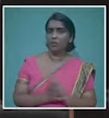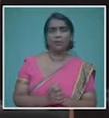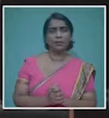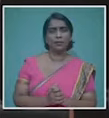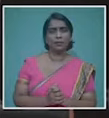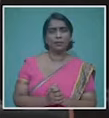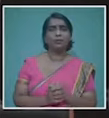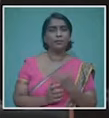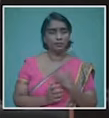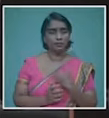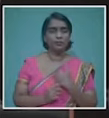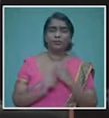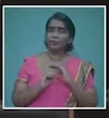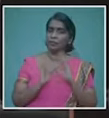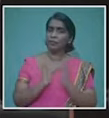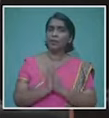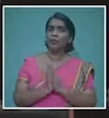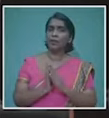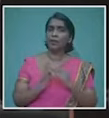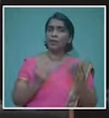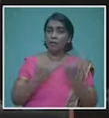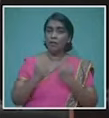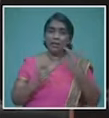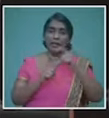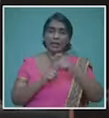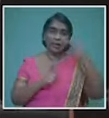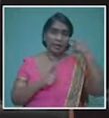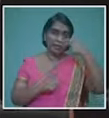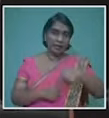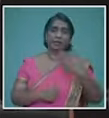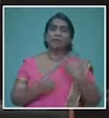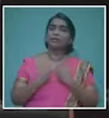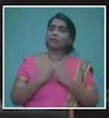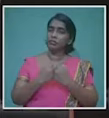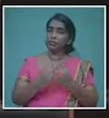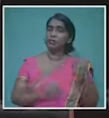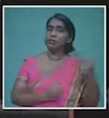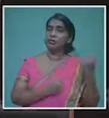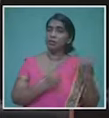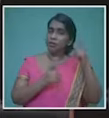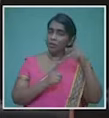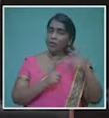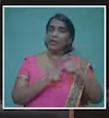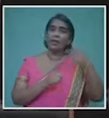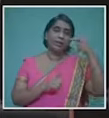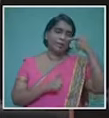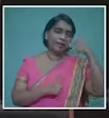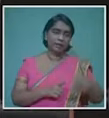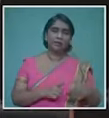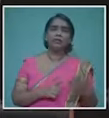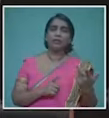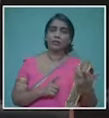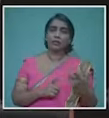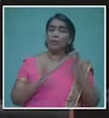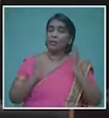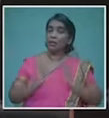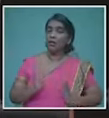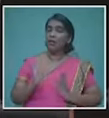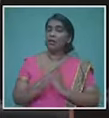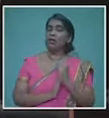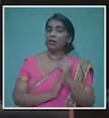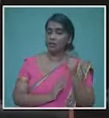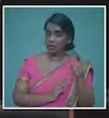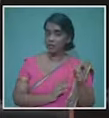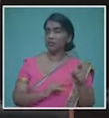මොනවද කරන්නේ අපිට තියෙන ඩිෆෙන්ඩර් ටිකට ඩීසල් දාලා දුවනවා මේ ඩිෆෙන්ඩර්ලට ඩීසල් දානවා ඒ තමයි අපි මානව හිමිකම්